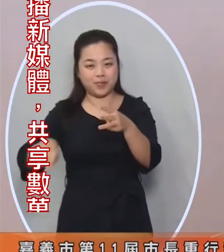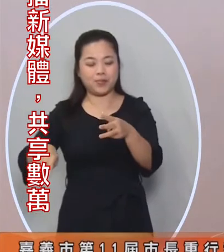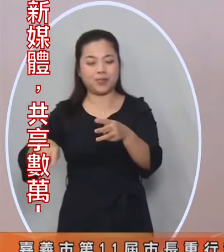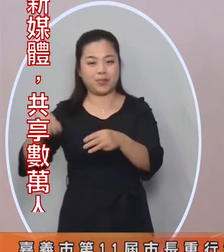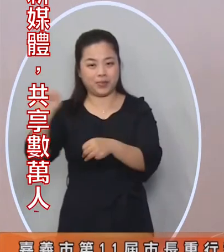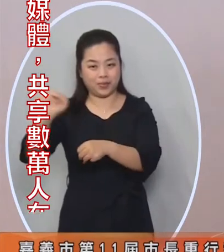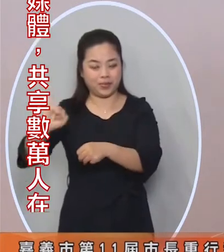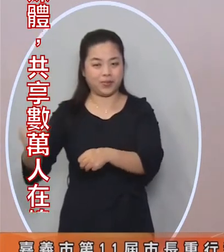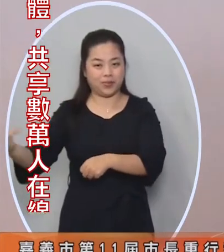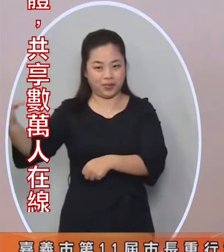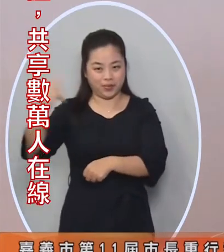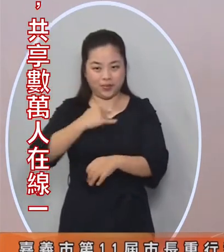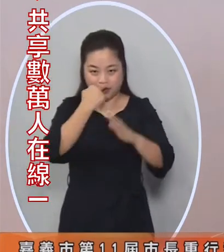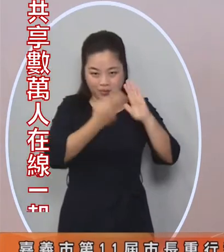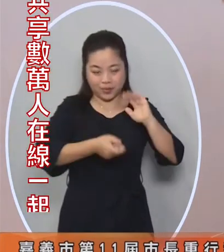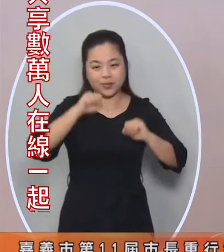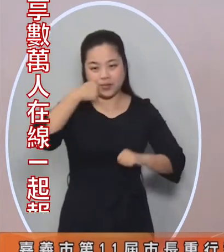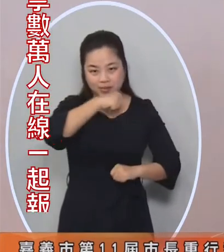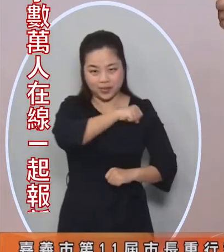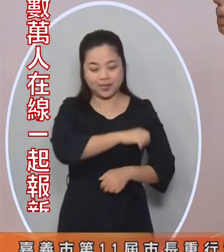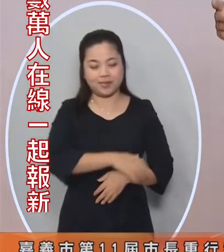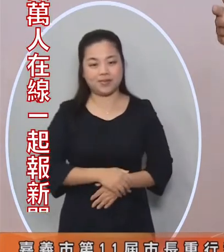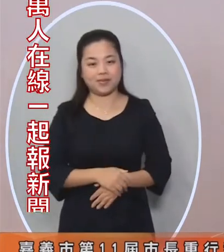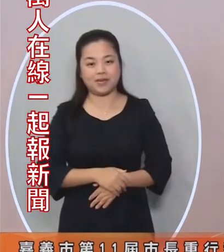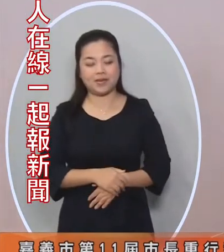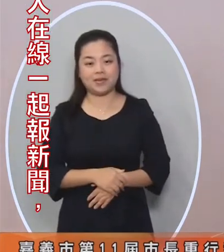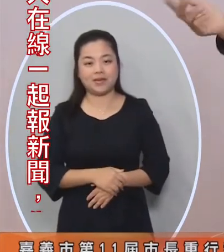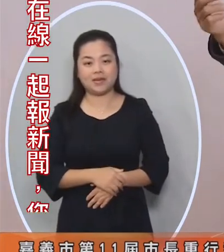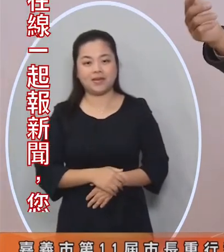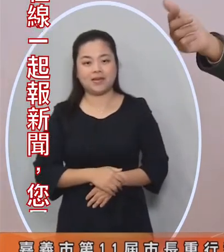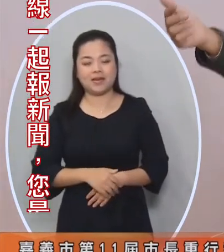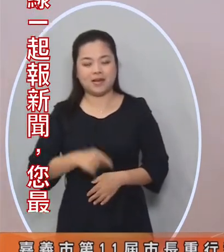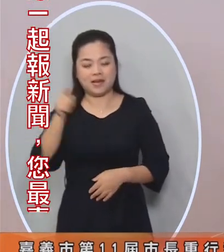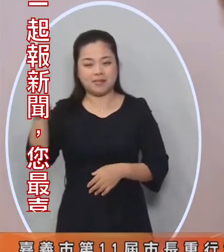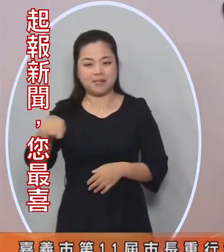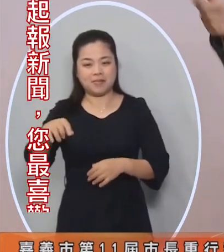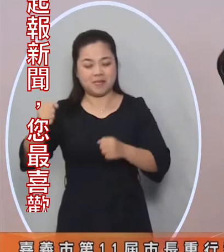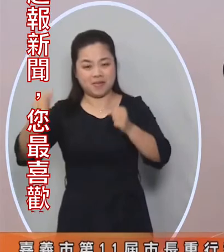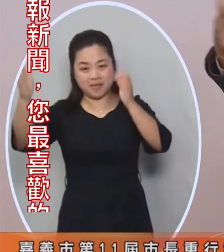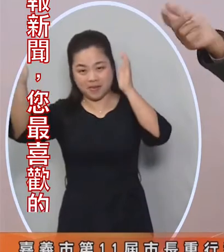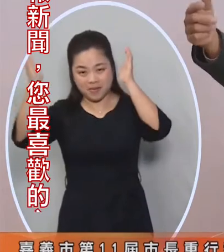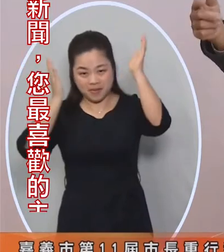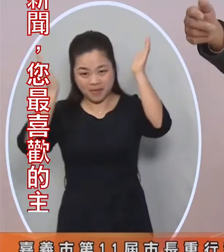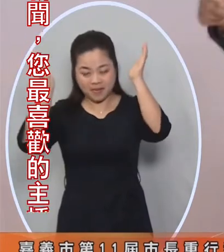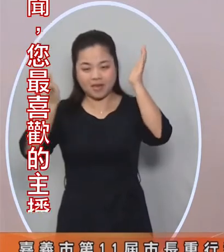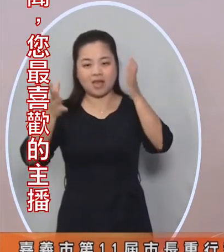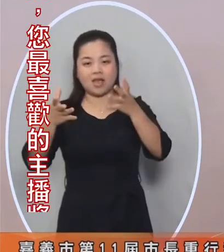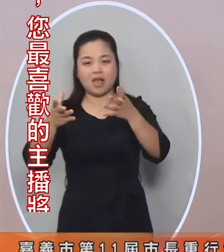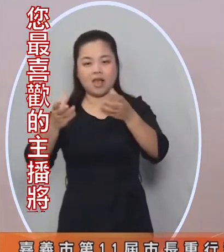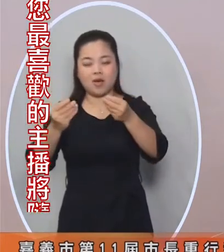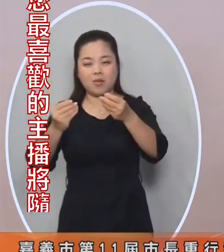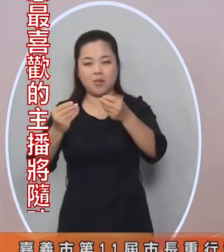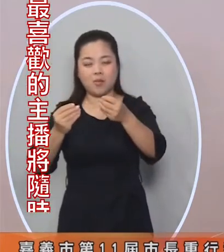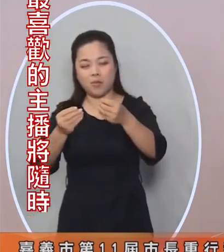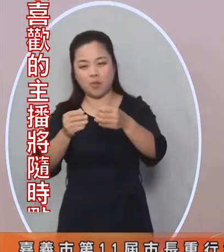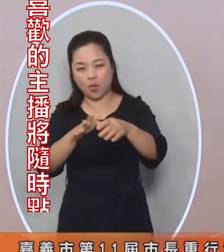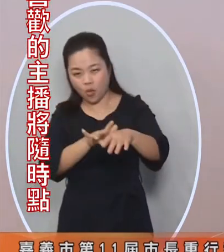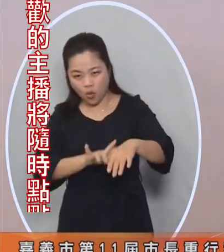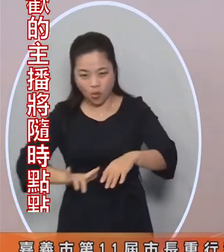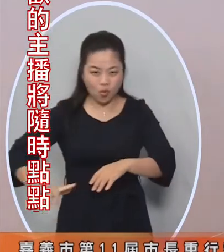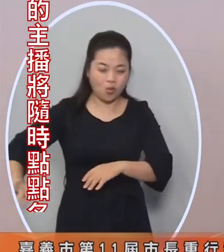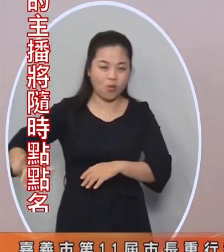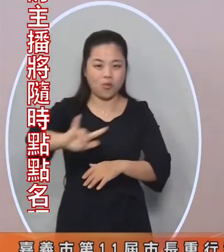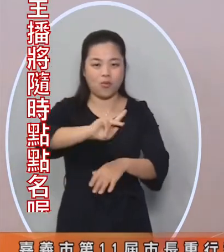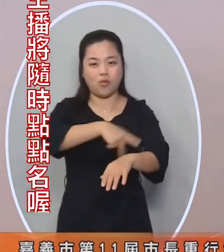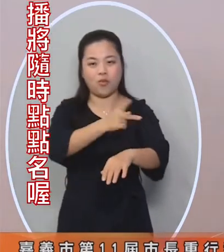讲跟踪啊，美国啊，啊，人伫马来西亚无爱经过咱来，啊，即坐过菲律宾经啊过，